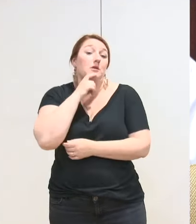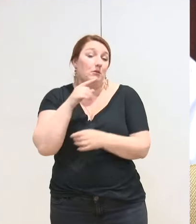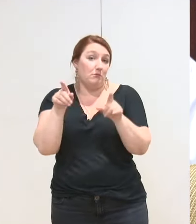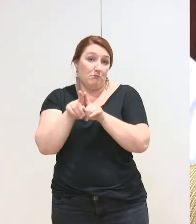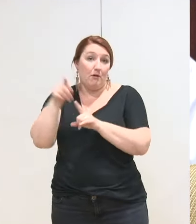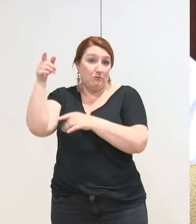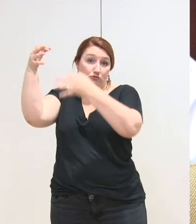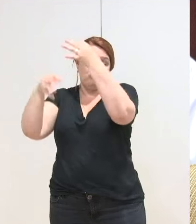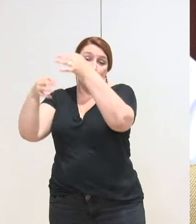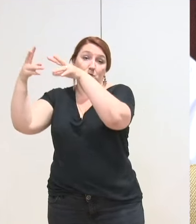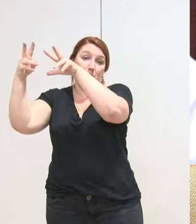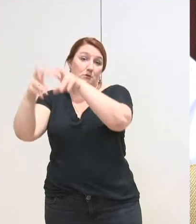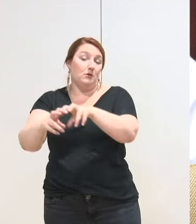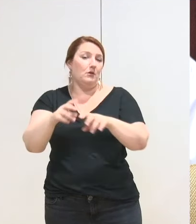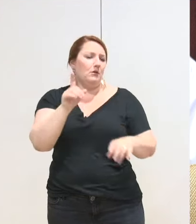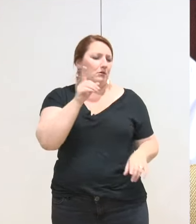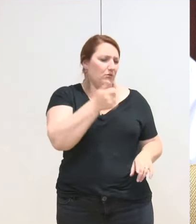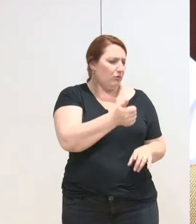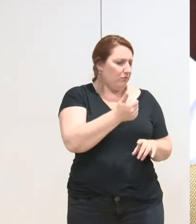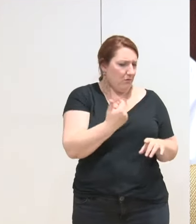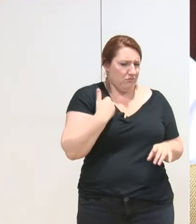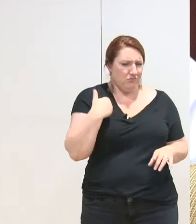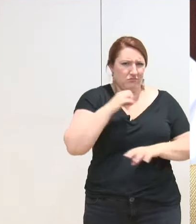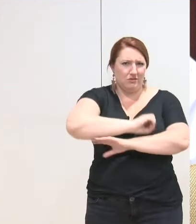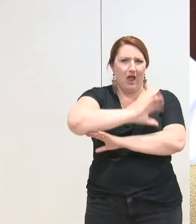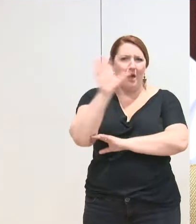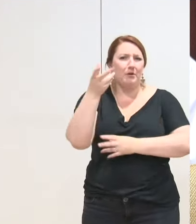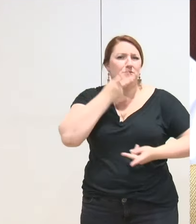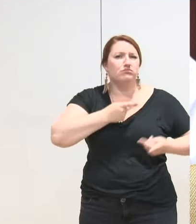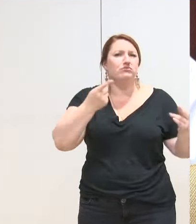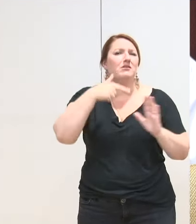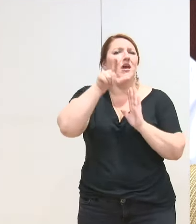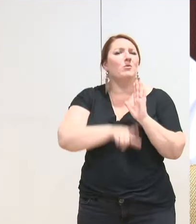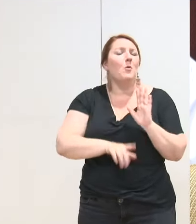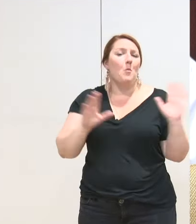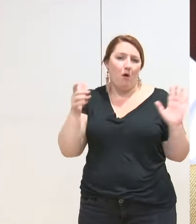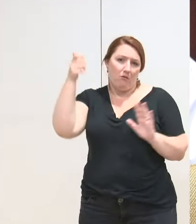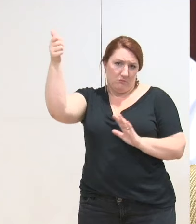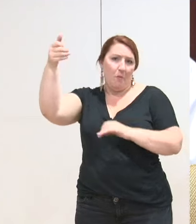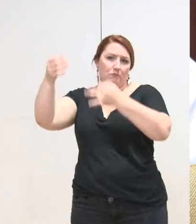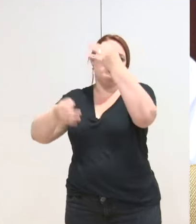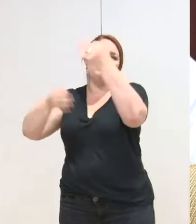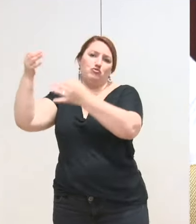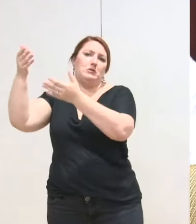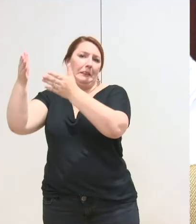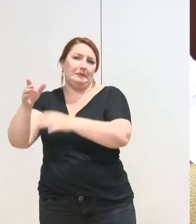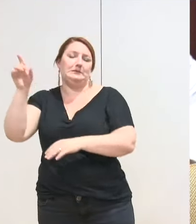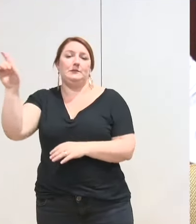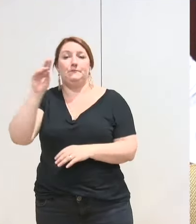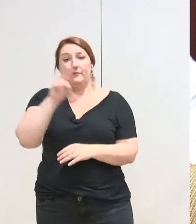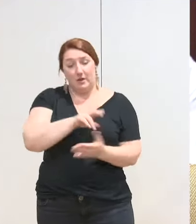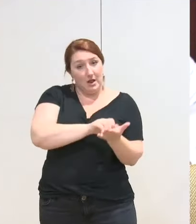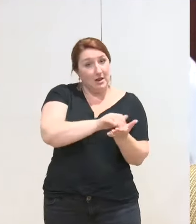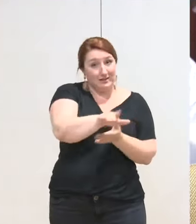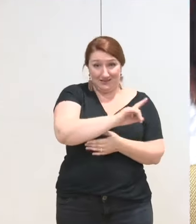état effectivement dans la presse il y a maintenant 2 mois donc pour l'instant on peut dire effectivement qu'il s'agit pas d'un licenciement mais